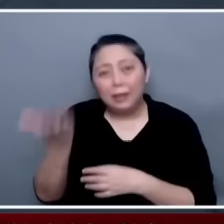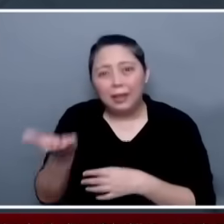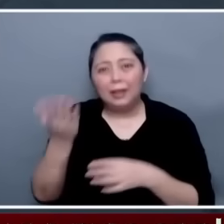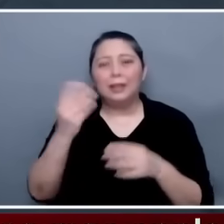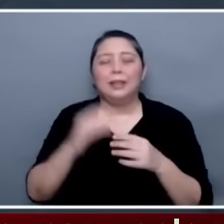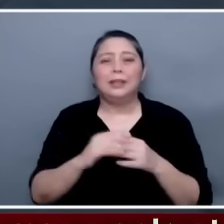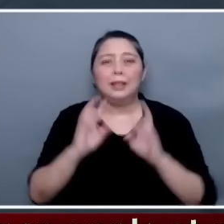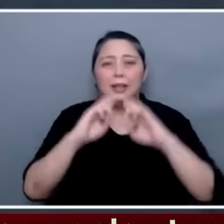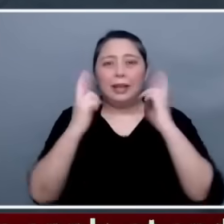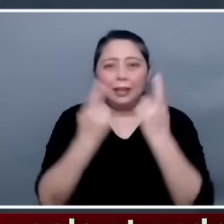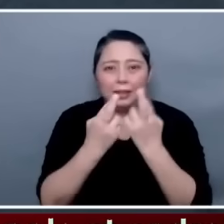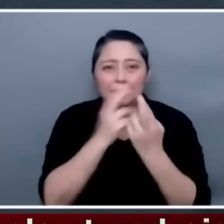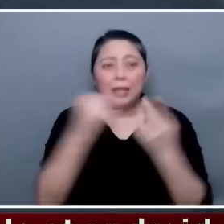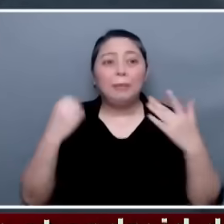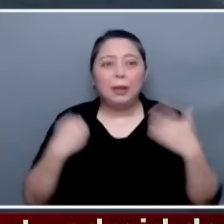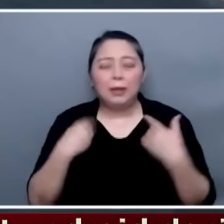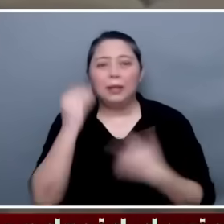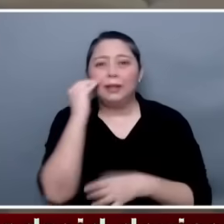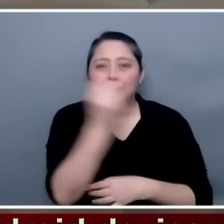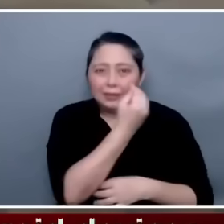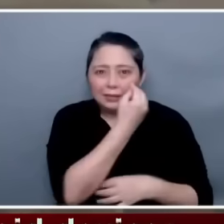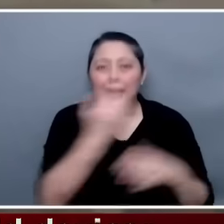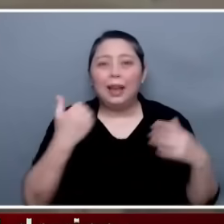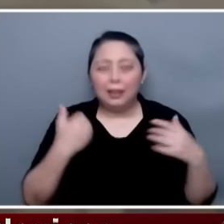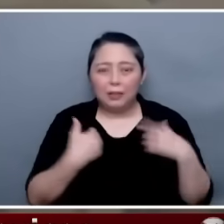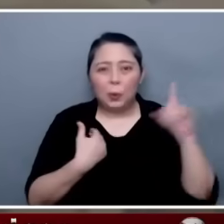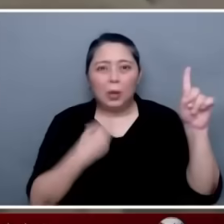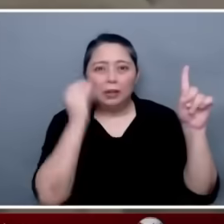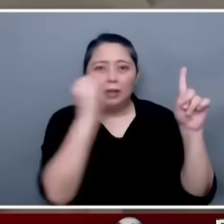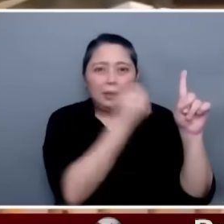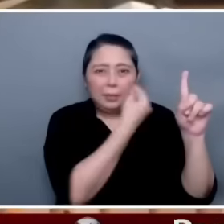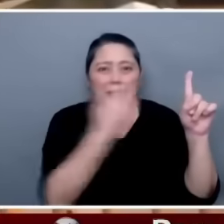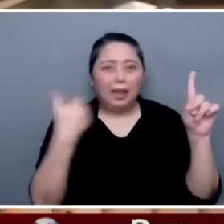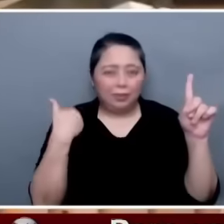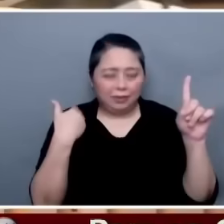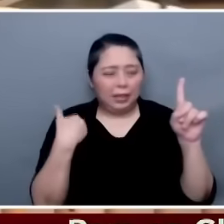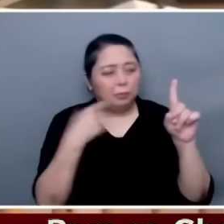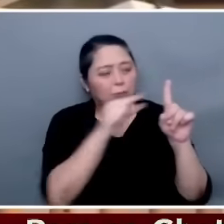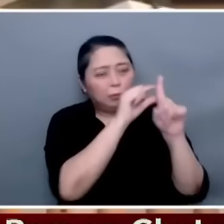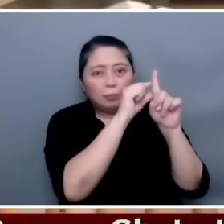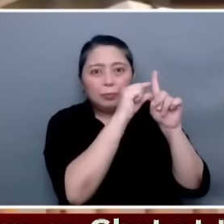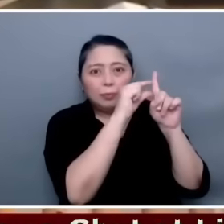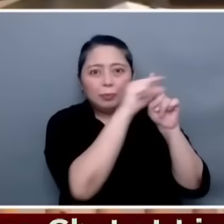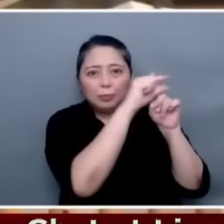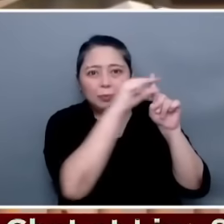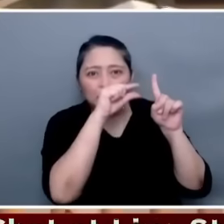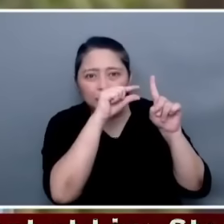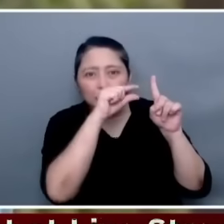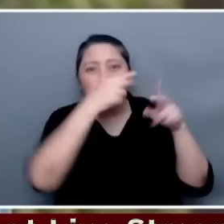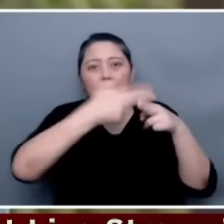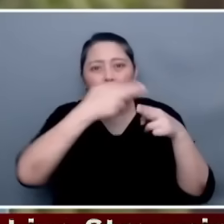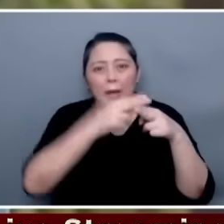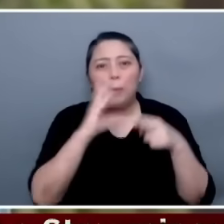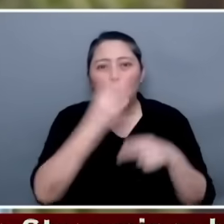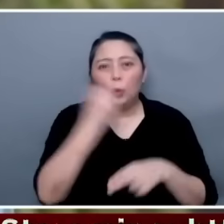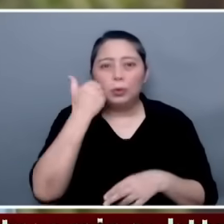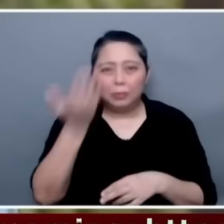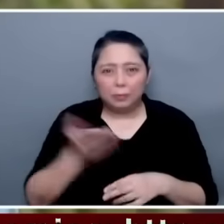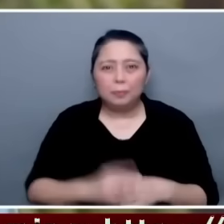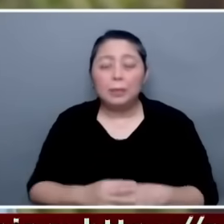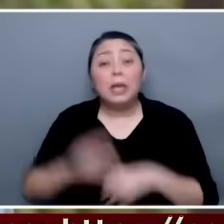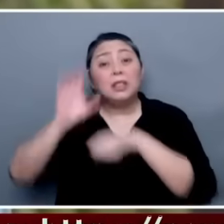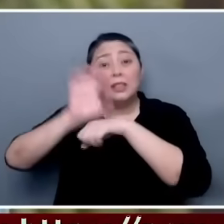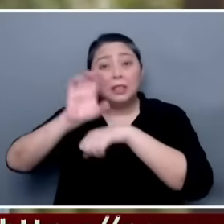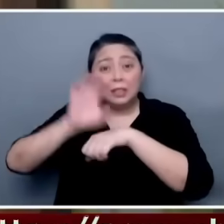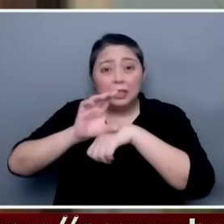rose, isang pangalan po ng kanilang yumao. Sa mga simbahan, limitado lang din ang pwedeng pumasok sa ilalim ng